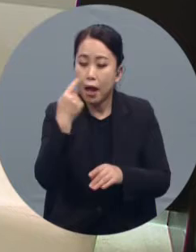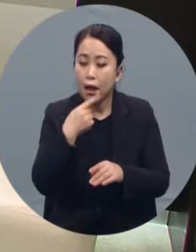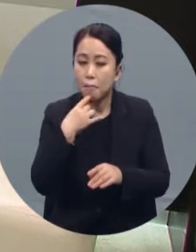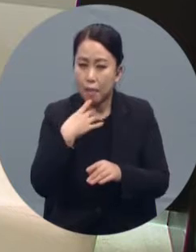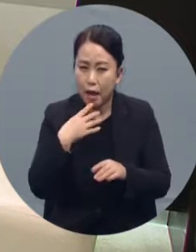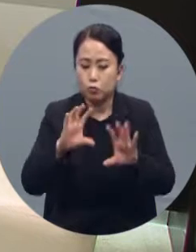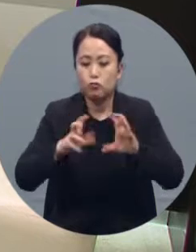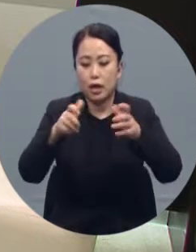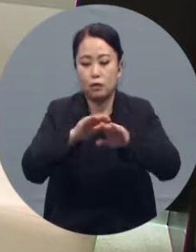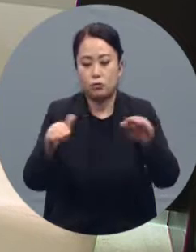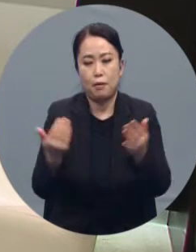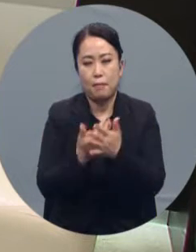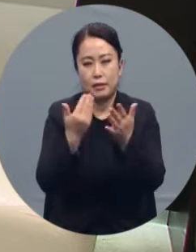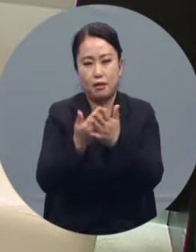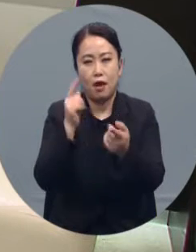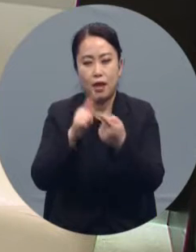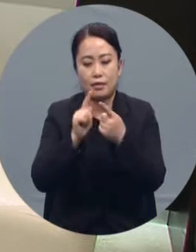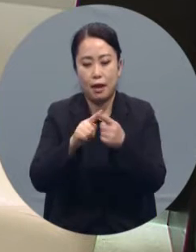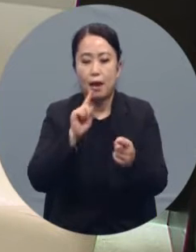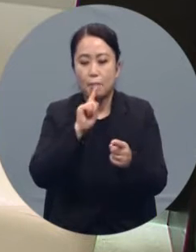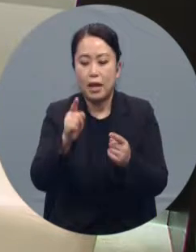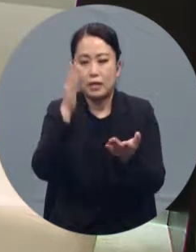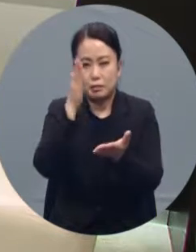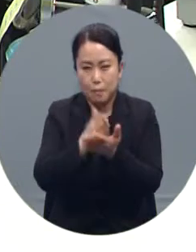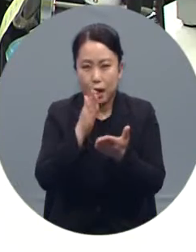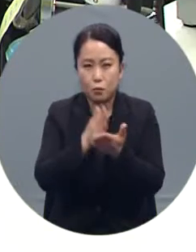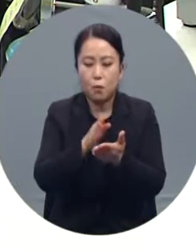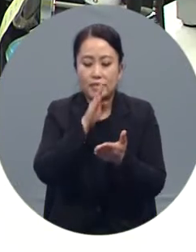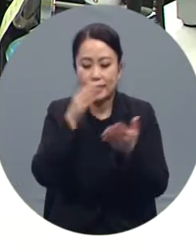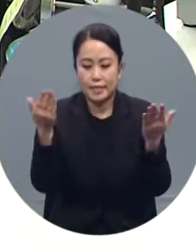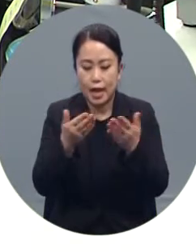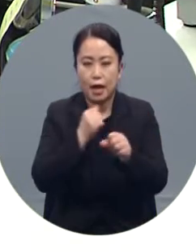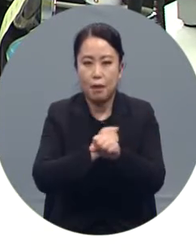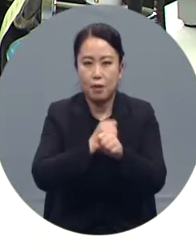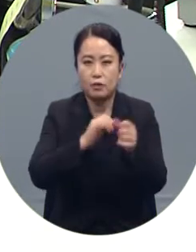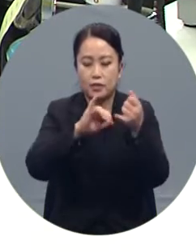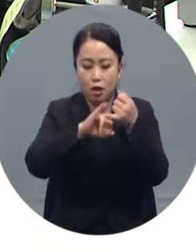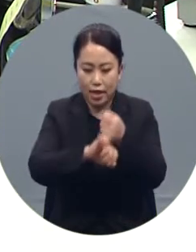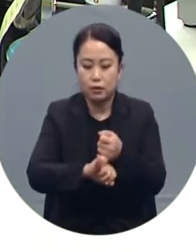균형 발전을 외칠 게 아니라 실행함으로써 약속을 이행할 때라고 밝혔습니다.